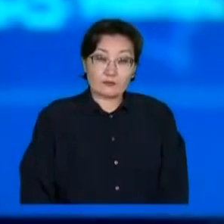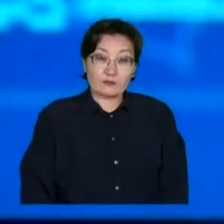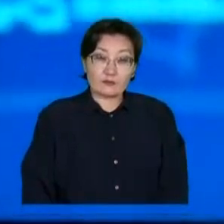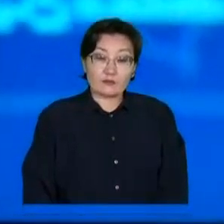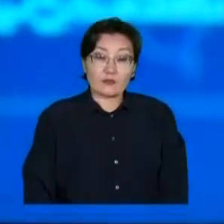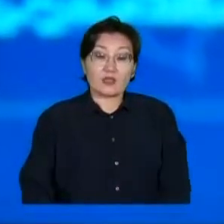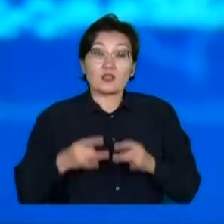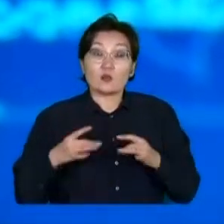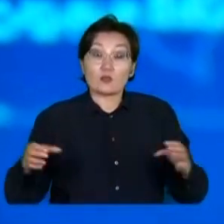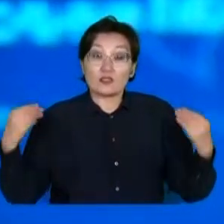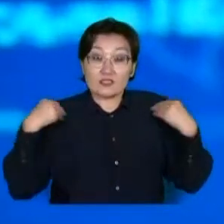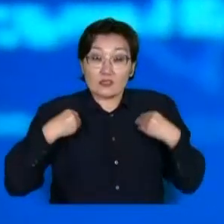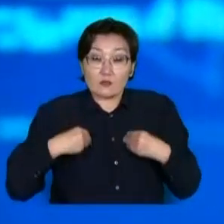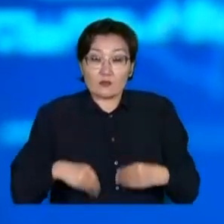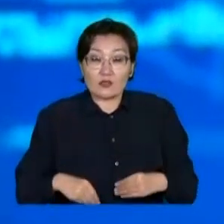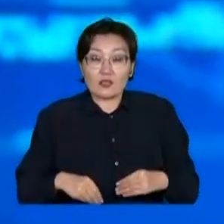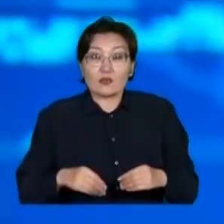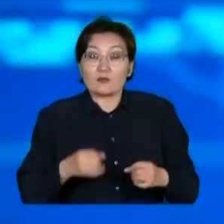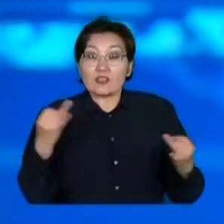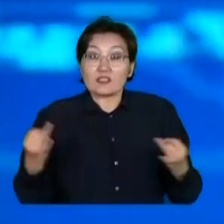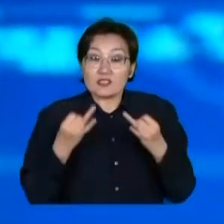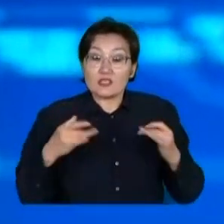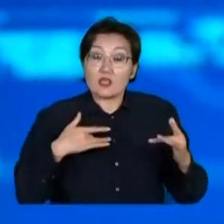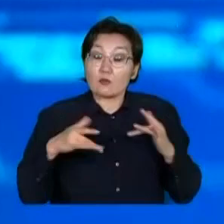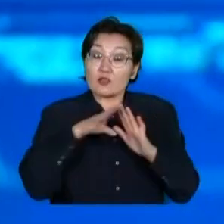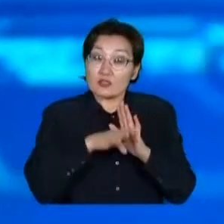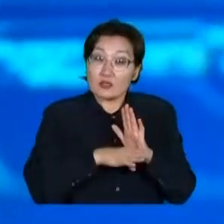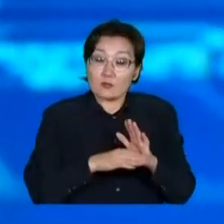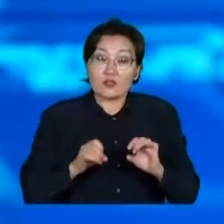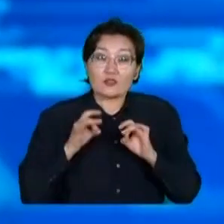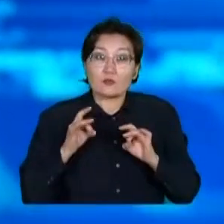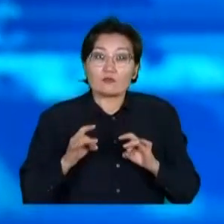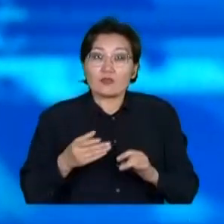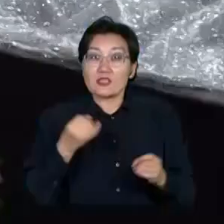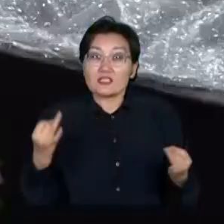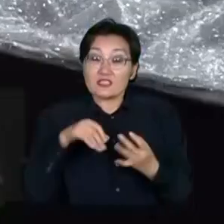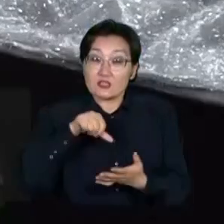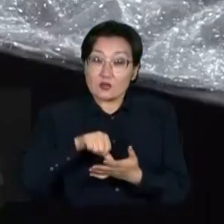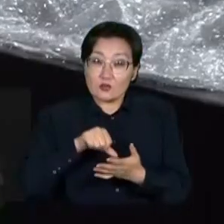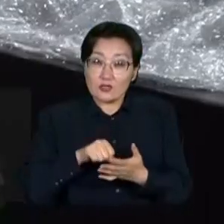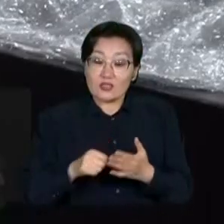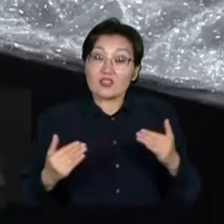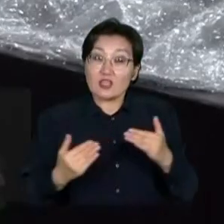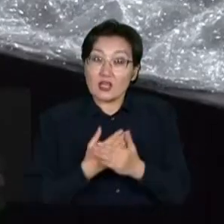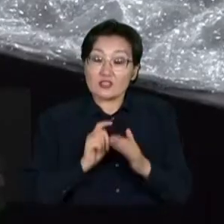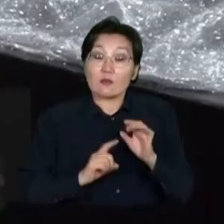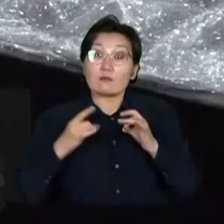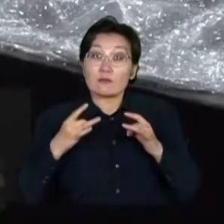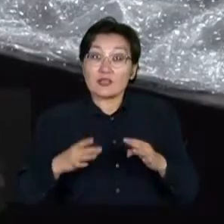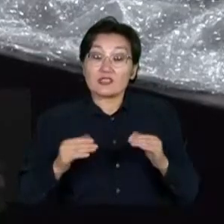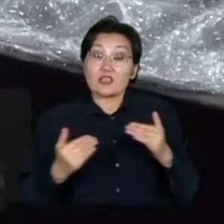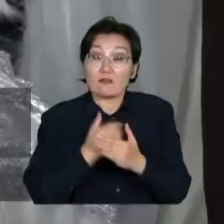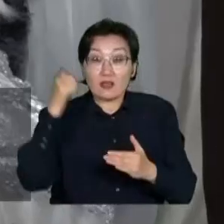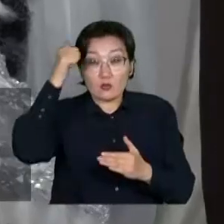праздничные костюмы насыщенные программы и яркие выступления в Алматы с размахом начали отмечать новогодние утренники к примеру в